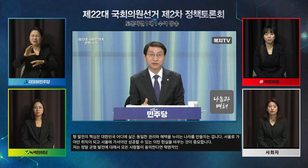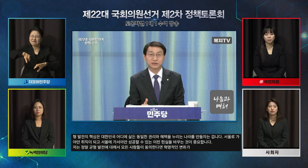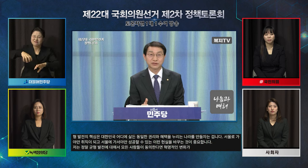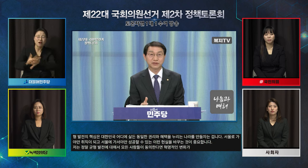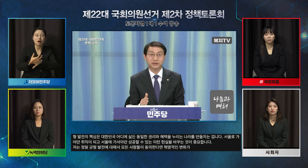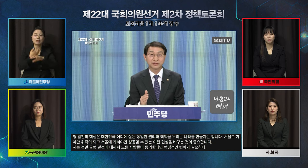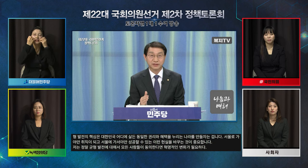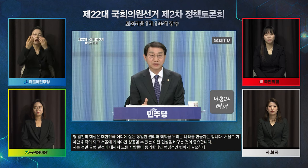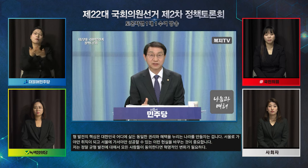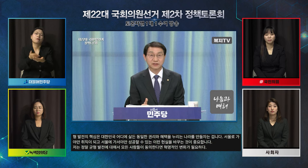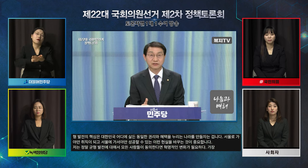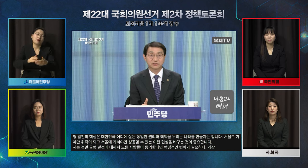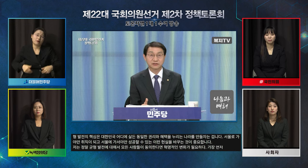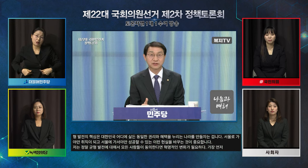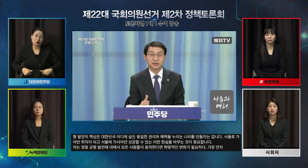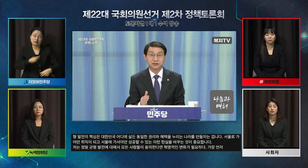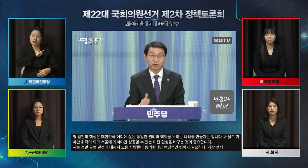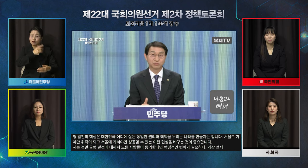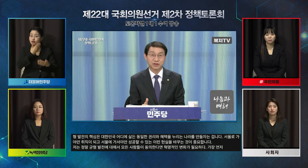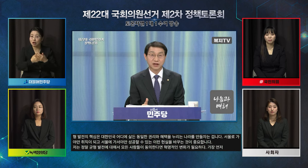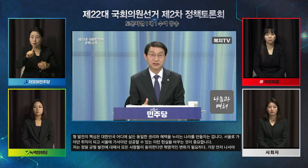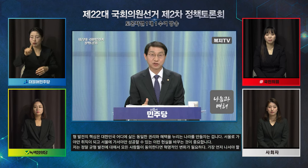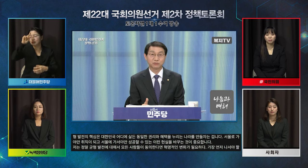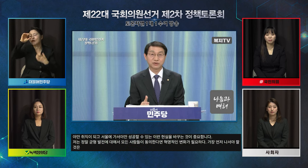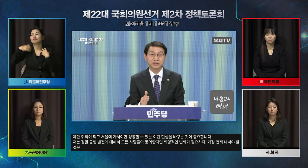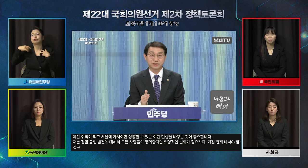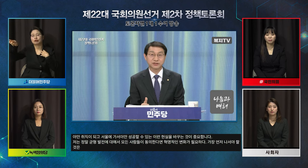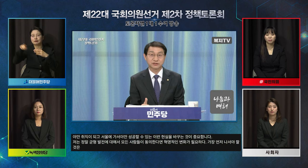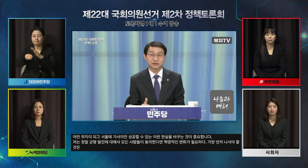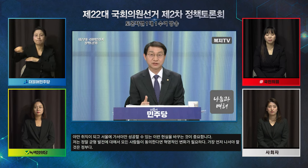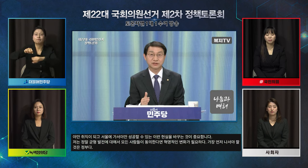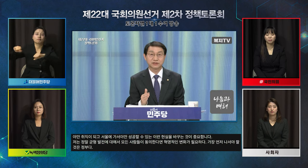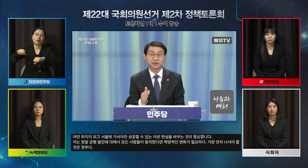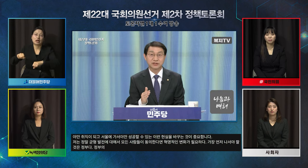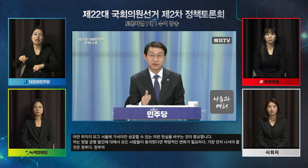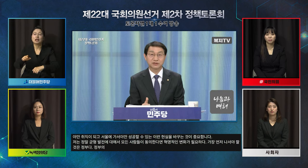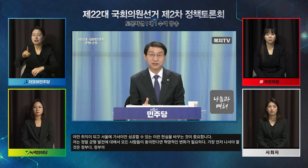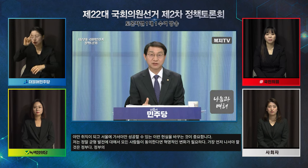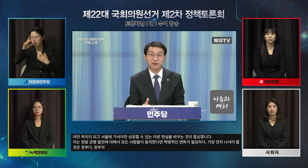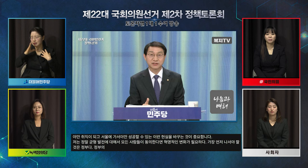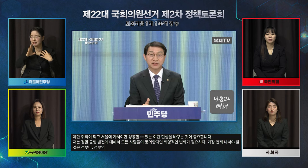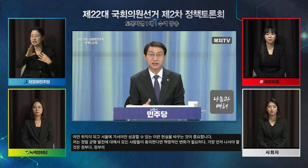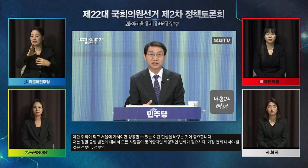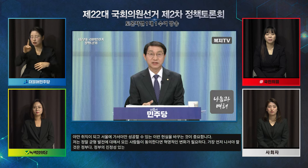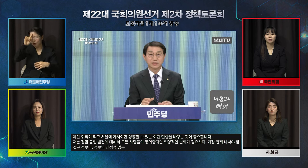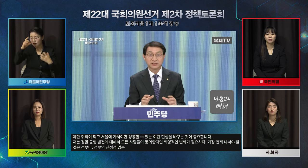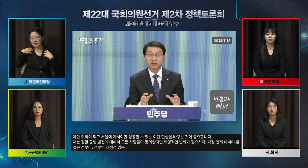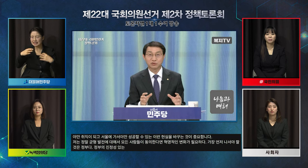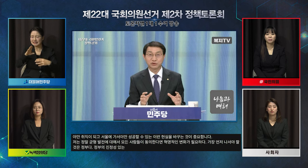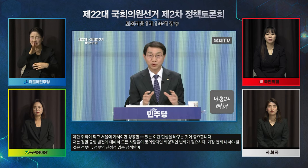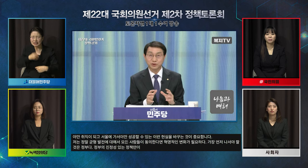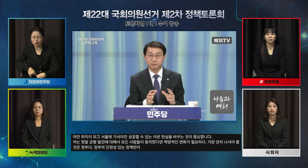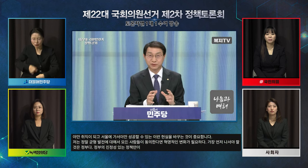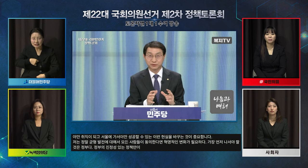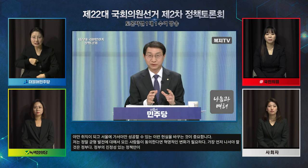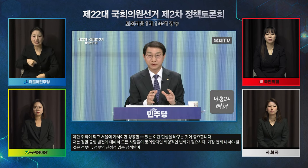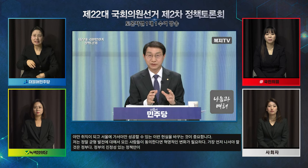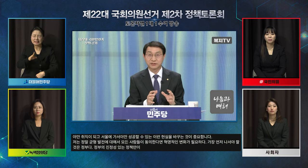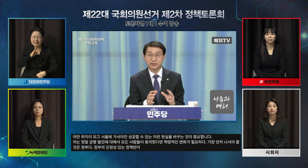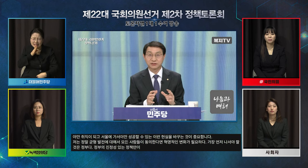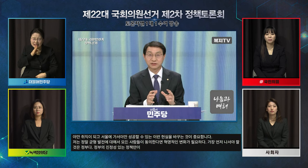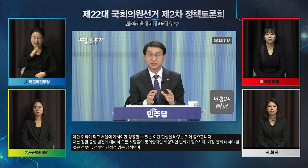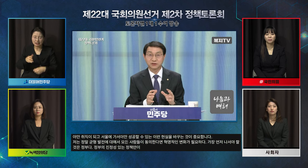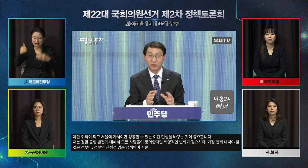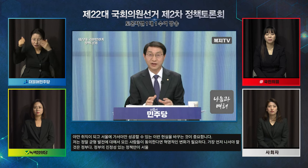가장 먼저 나서야 될 것은 정부다. 정부의 진정성 있는 정책만이 서울 초집중